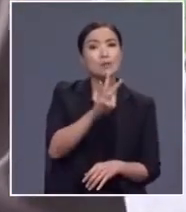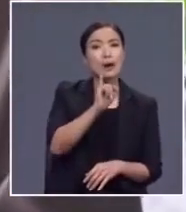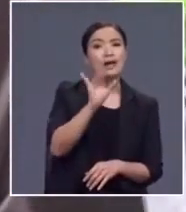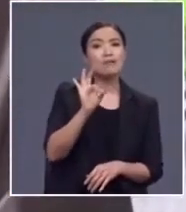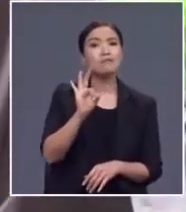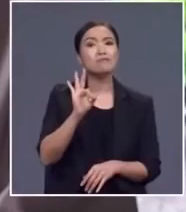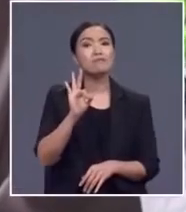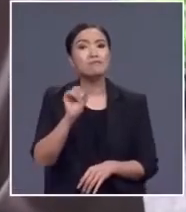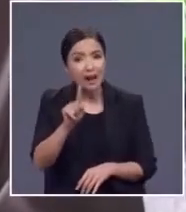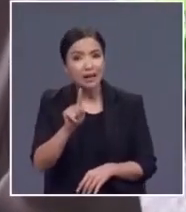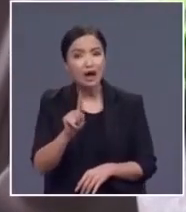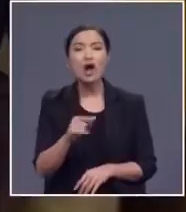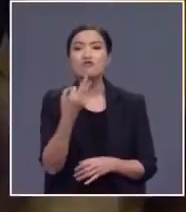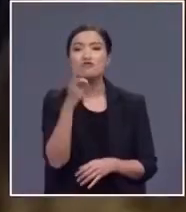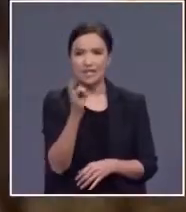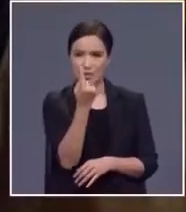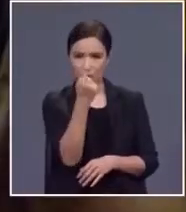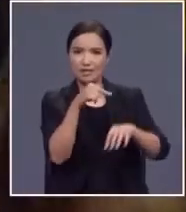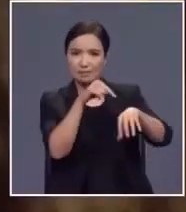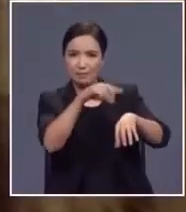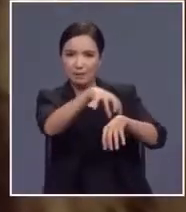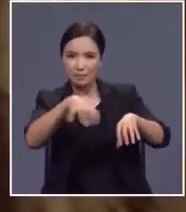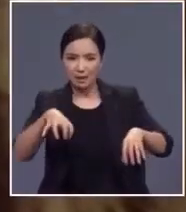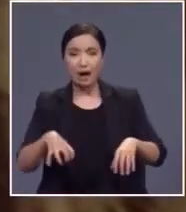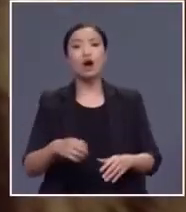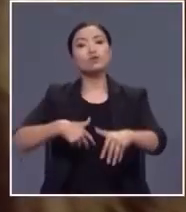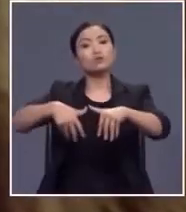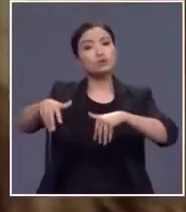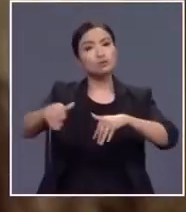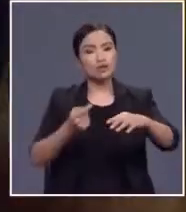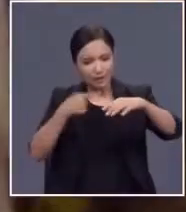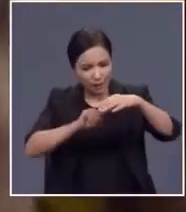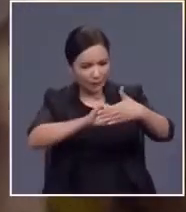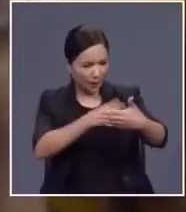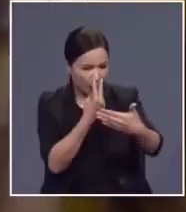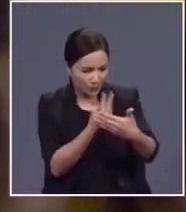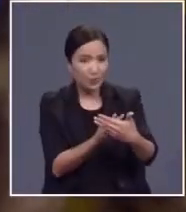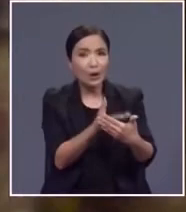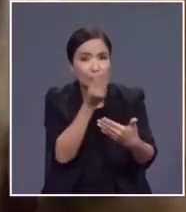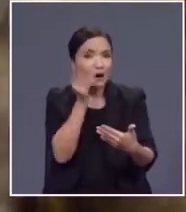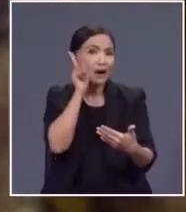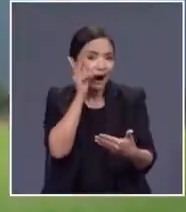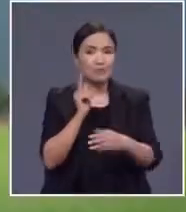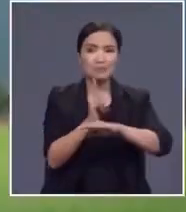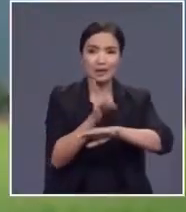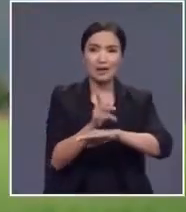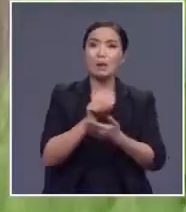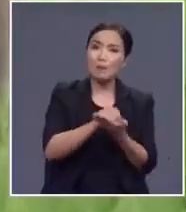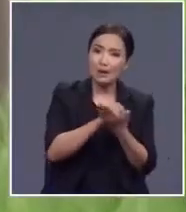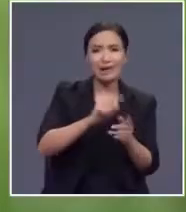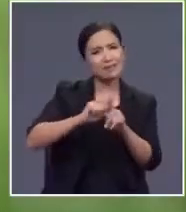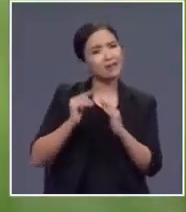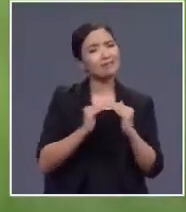ทำให้ชาวบ้านในชุมชนทั่วประเทศสามารถเข้าถึงข้อมูลข่าวสารและบริการบนอินเทอร์เน็ตได้ทัดเทียมกับคนในเข